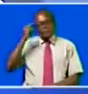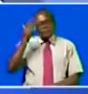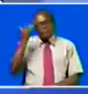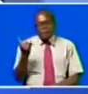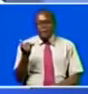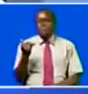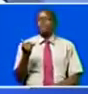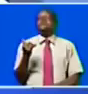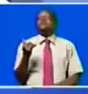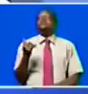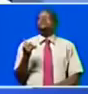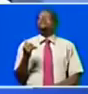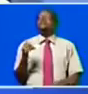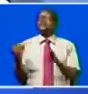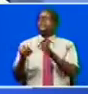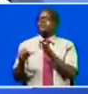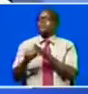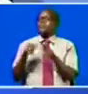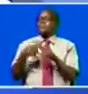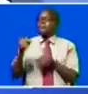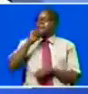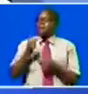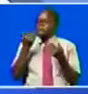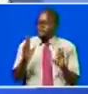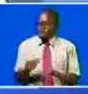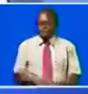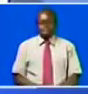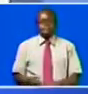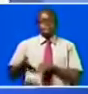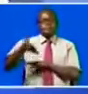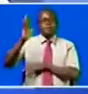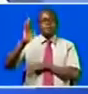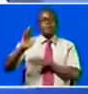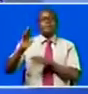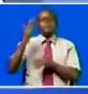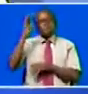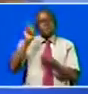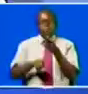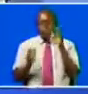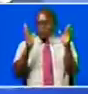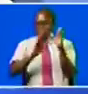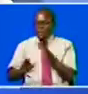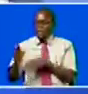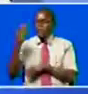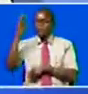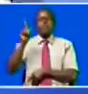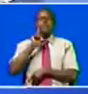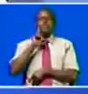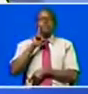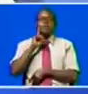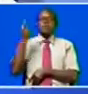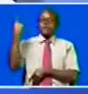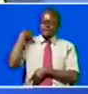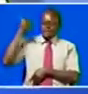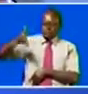namuumiza mwenzangu na simu na huku miaka yangu imesonga. Mimi huwa nasema Mwenyezi Mungu atujue ametupangia nini. Manake hujui ya kesho, unaweza jua ya jana